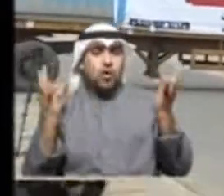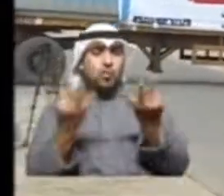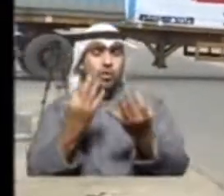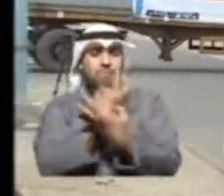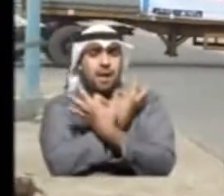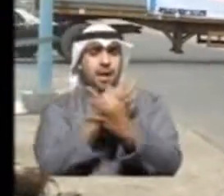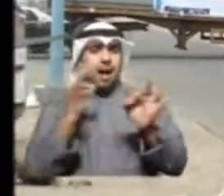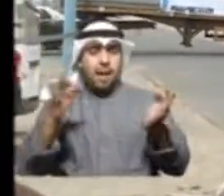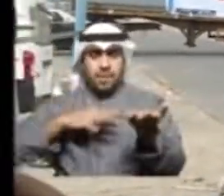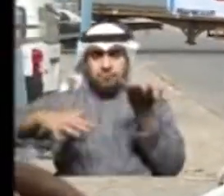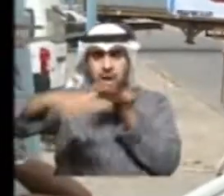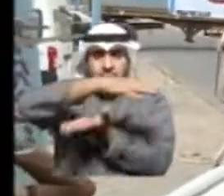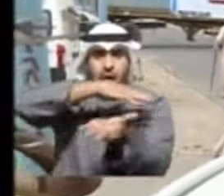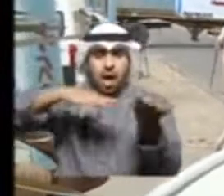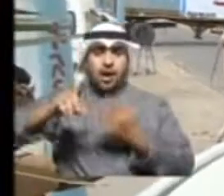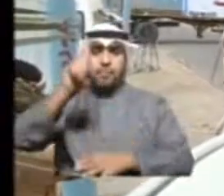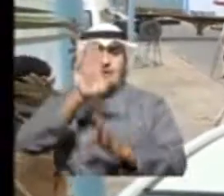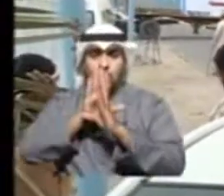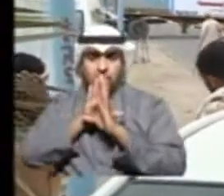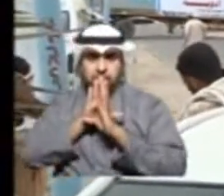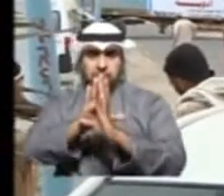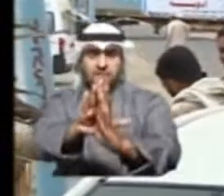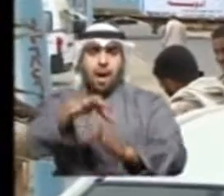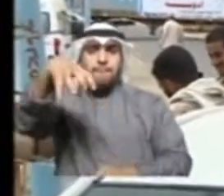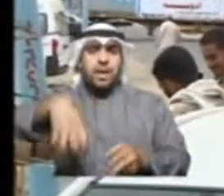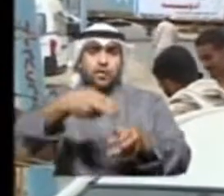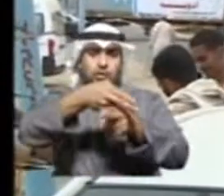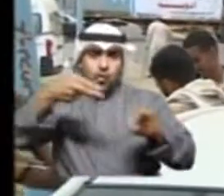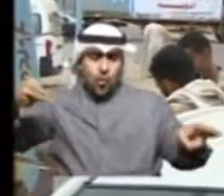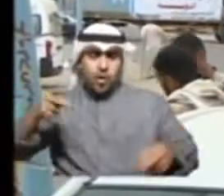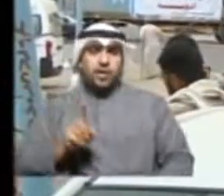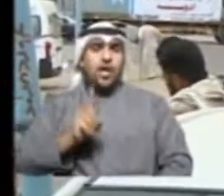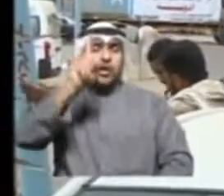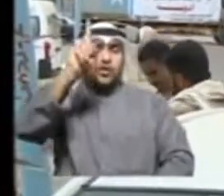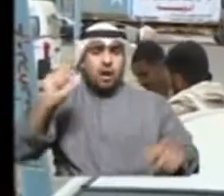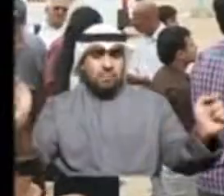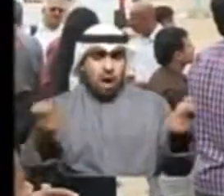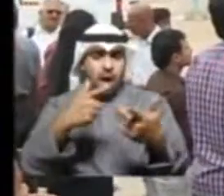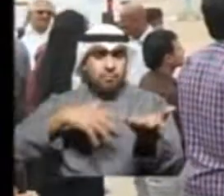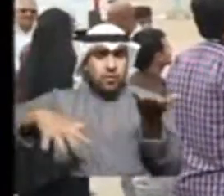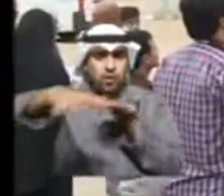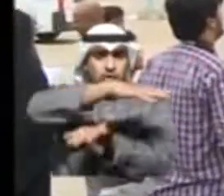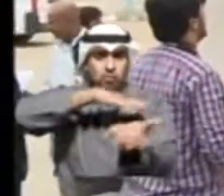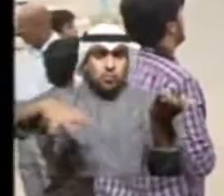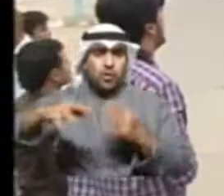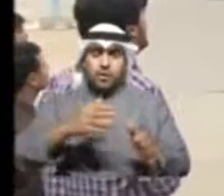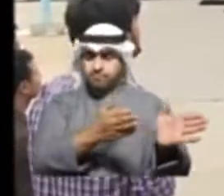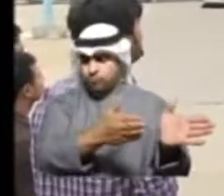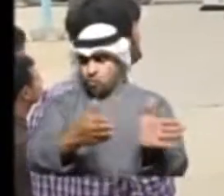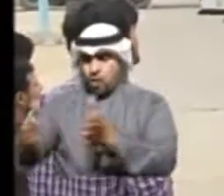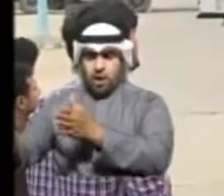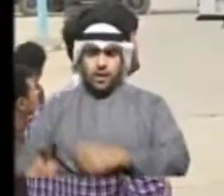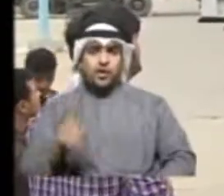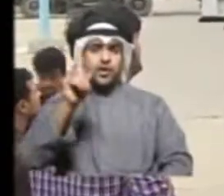جراء الأزمات حول العالم لتوضع نهاية لمعاناتهم وتستأنف حياتهم بشكلها الطبيعي دون